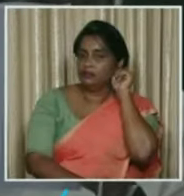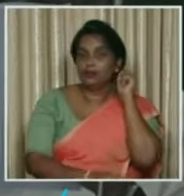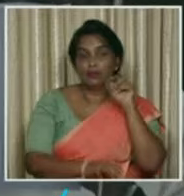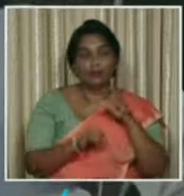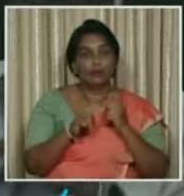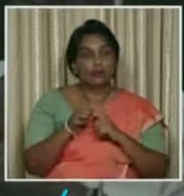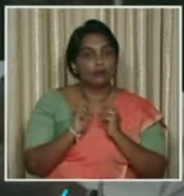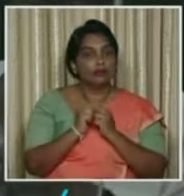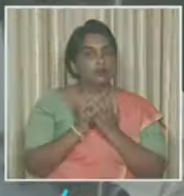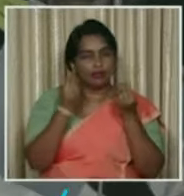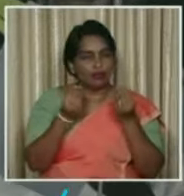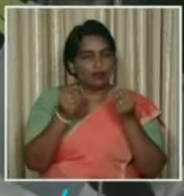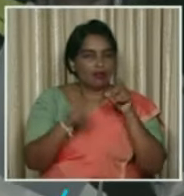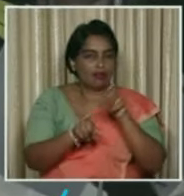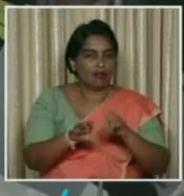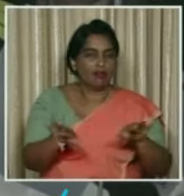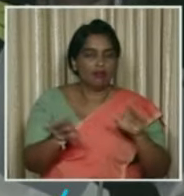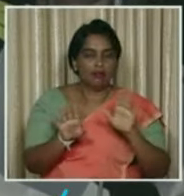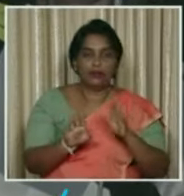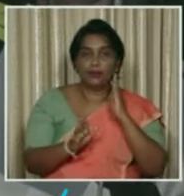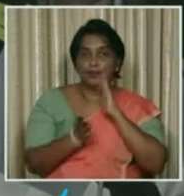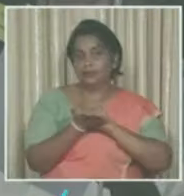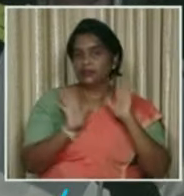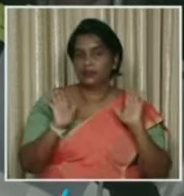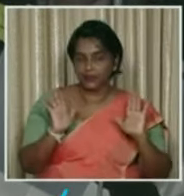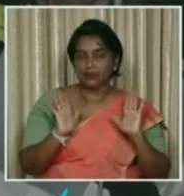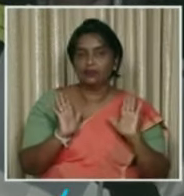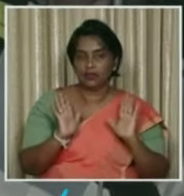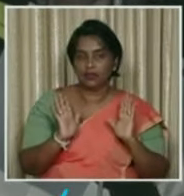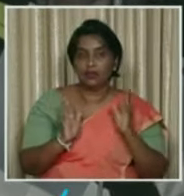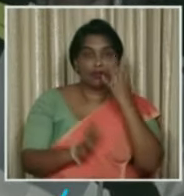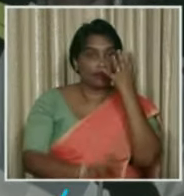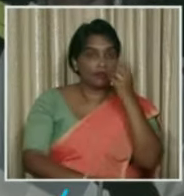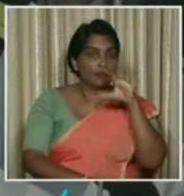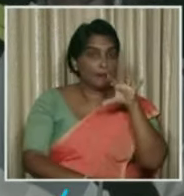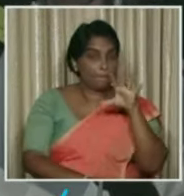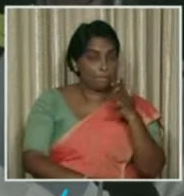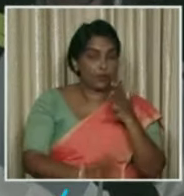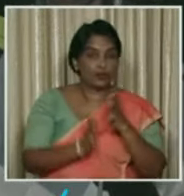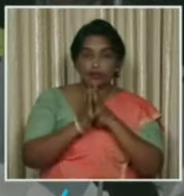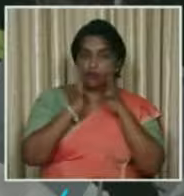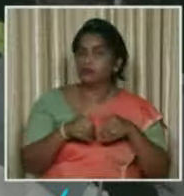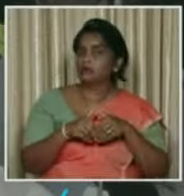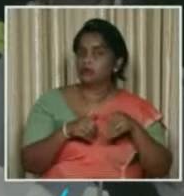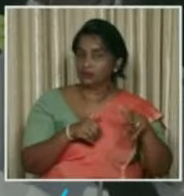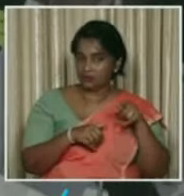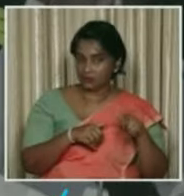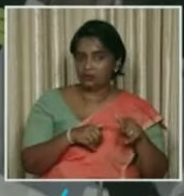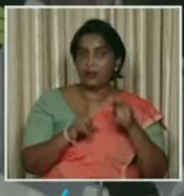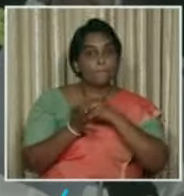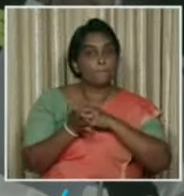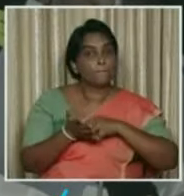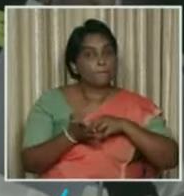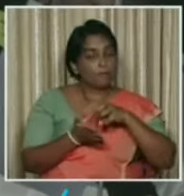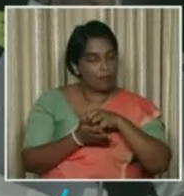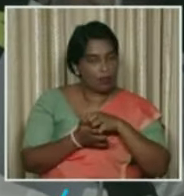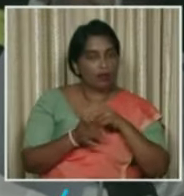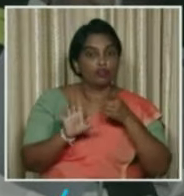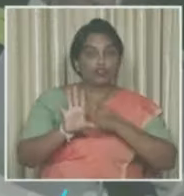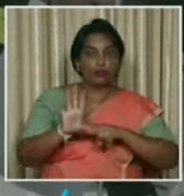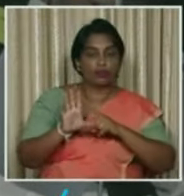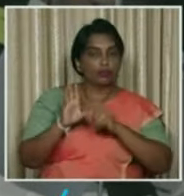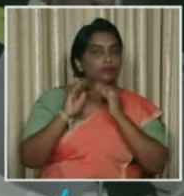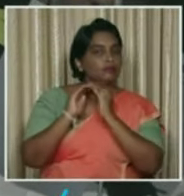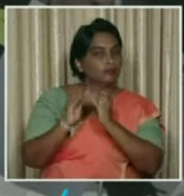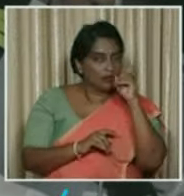ප්‍රශ්නේ විසඳන්න අපි කටයුතු කළා තියෙනවා. විදේශගත වූ ඒ වගේ අය හැර 4500කට වැඩි පිරිසක් මේ වෙන විට පළාත් මට්ටමින් පුහුණු